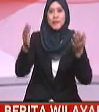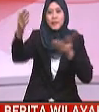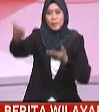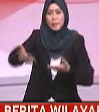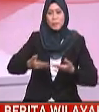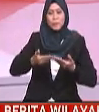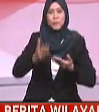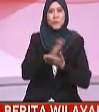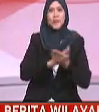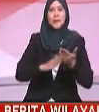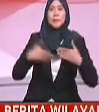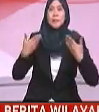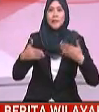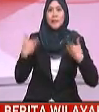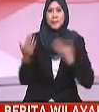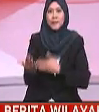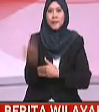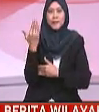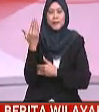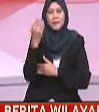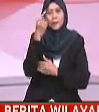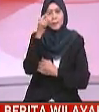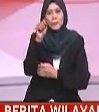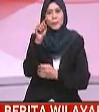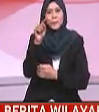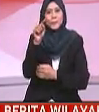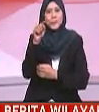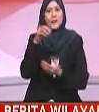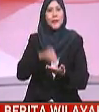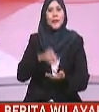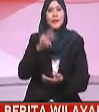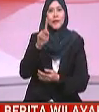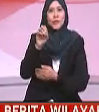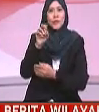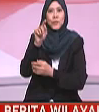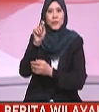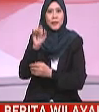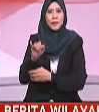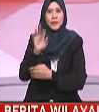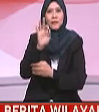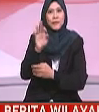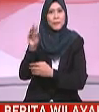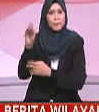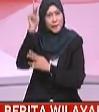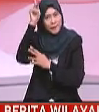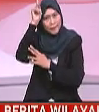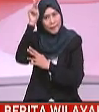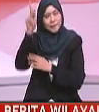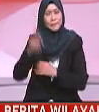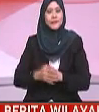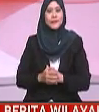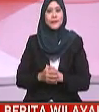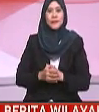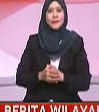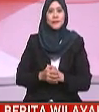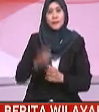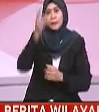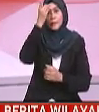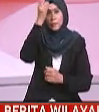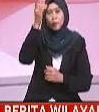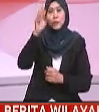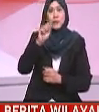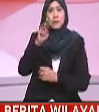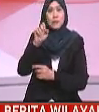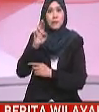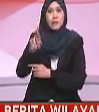tetamu dalam segmen Ceria Pagi dalam ruangan Kecek Kiro Kita di Konti Kelantan FM Wakaf CIH Kota Baru. Datuk Muhammad Amar yang juga